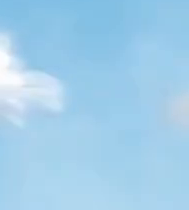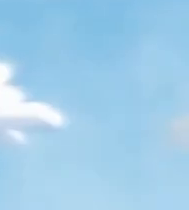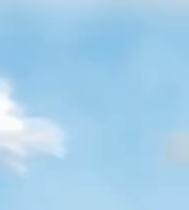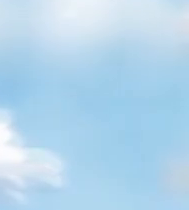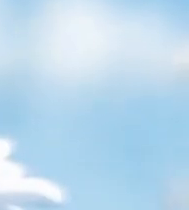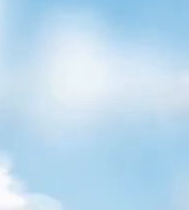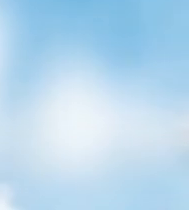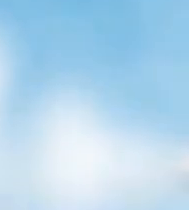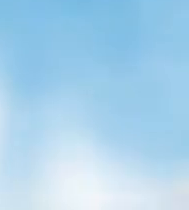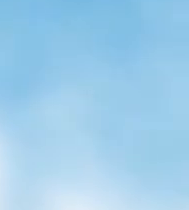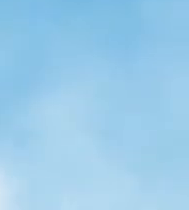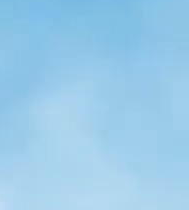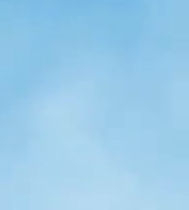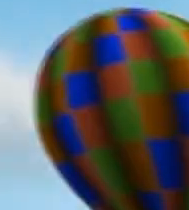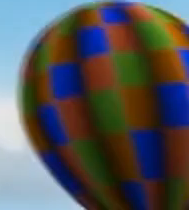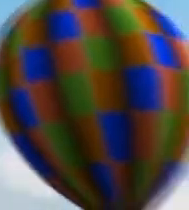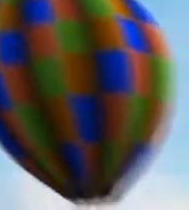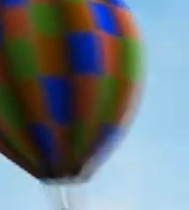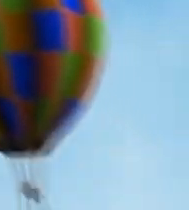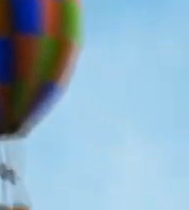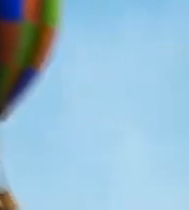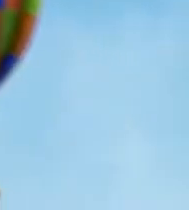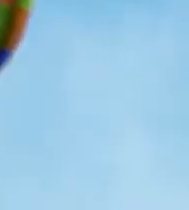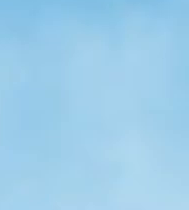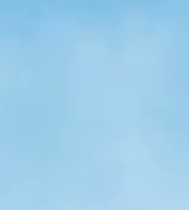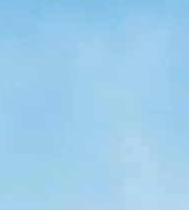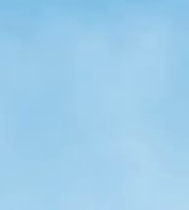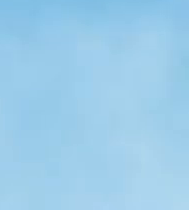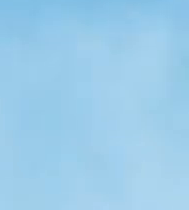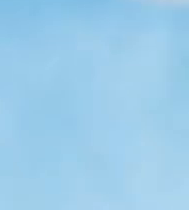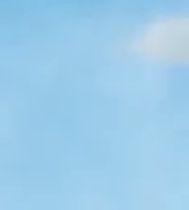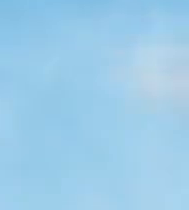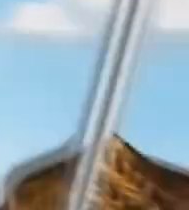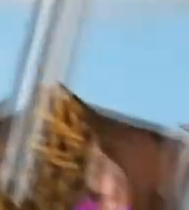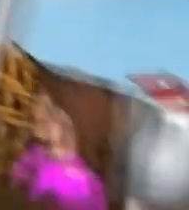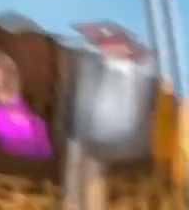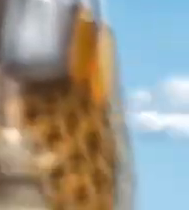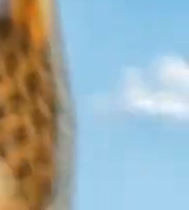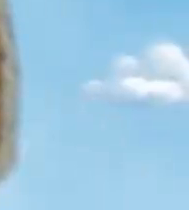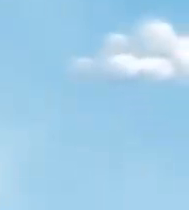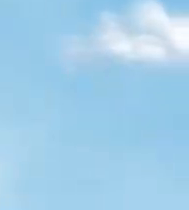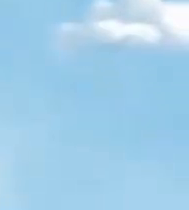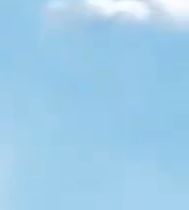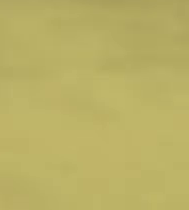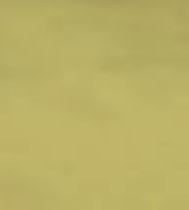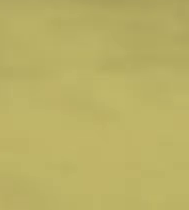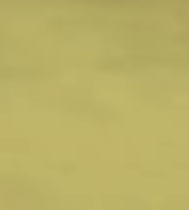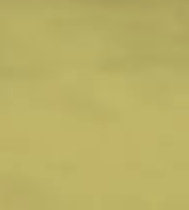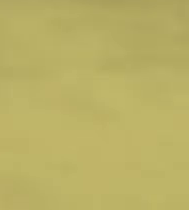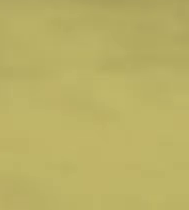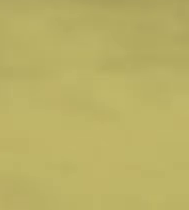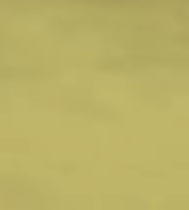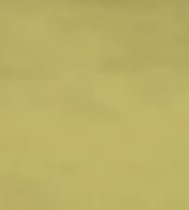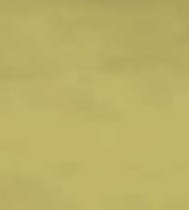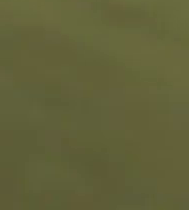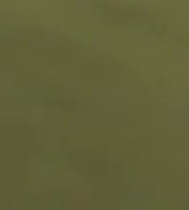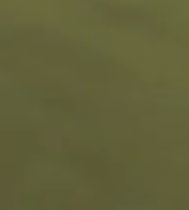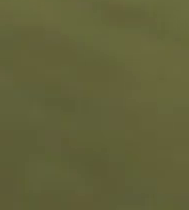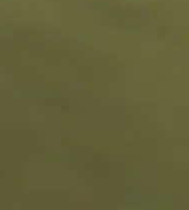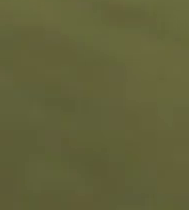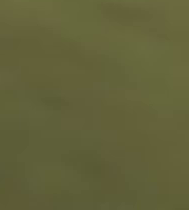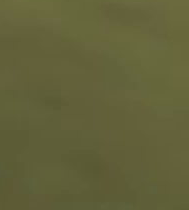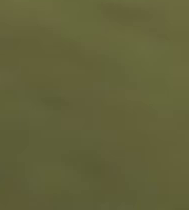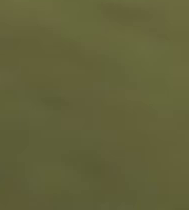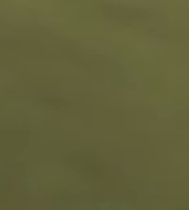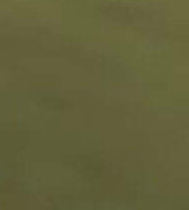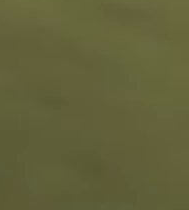საჰაერო ბურთი აფრინდება ყველაზე მაღლა და ვინ გახდება წლის საუკეთესო მფრინავი? და პრიზი რა არის?